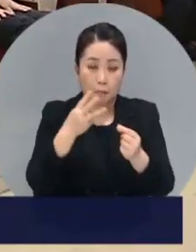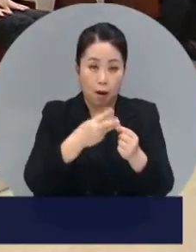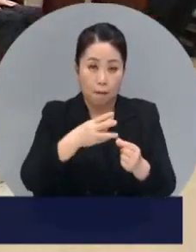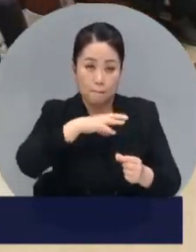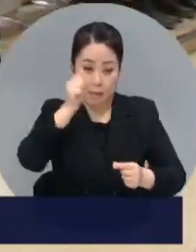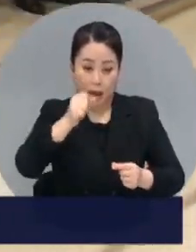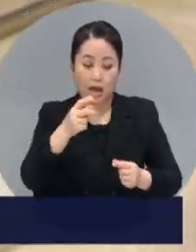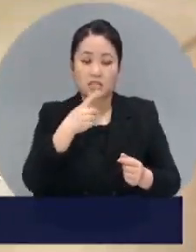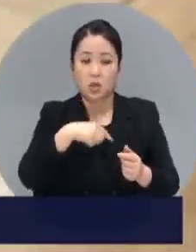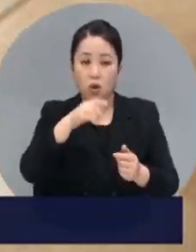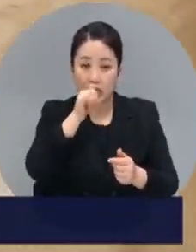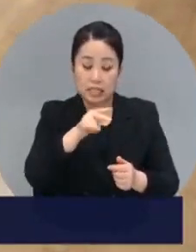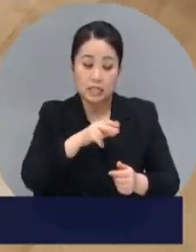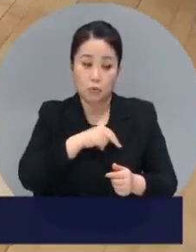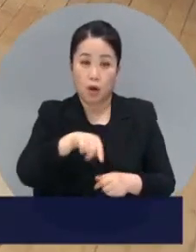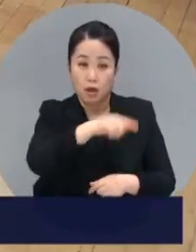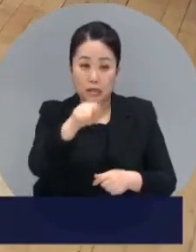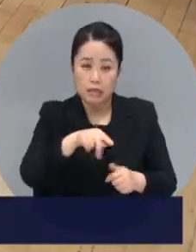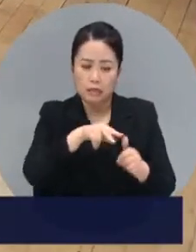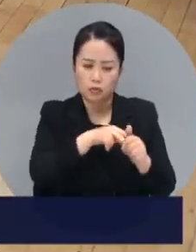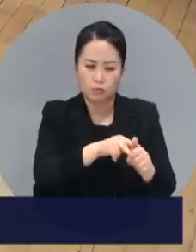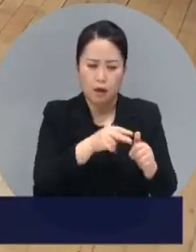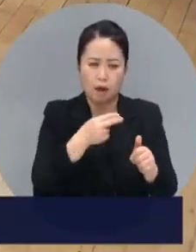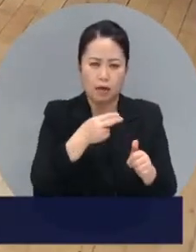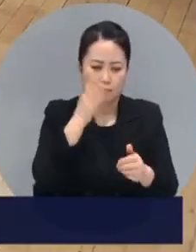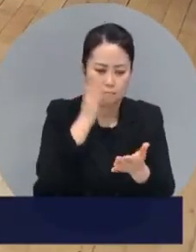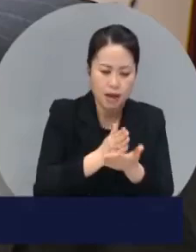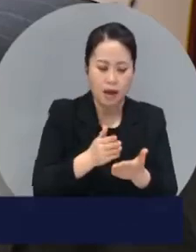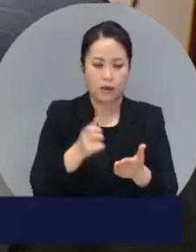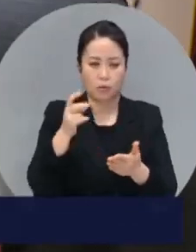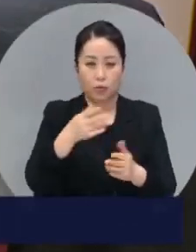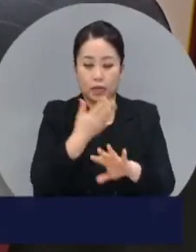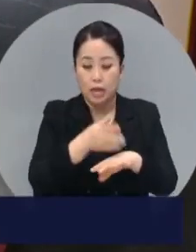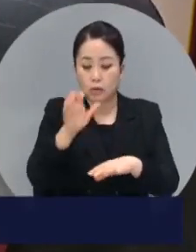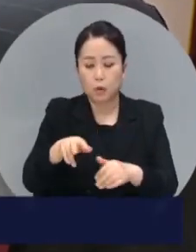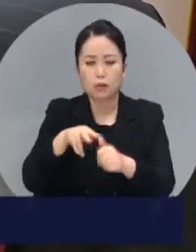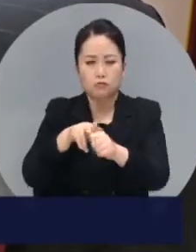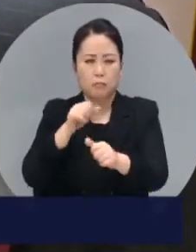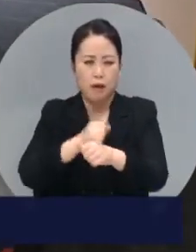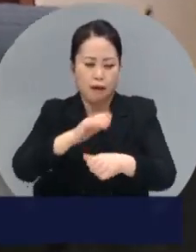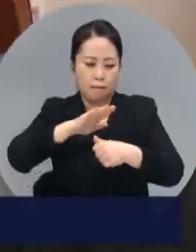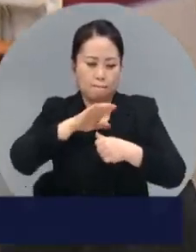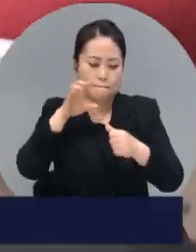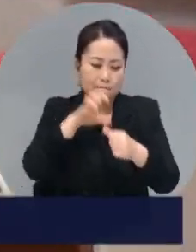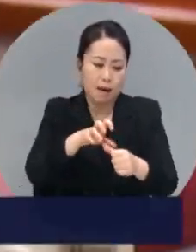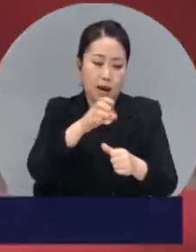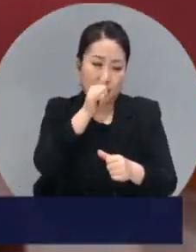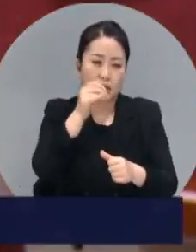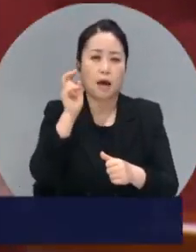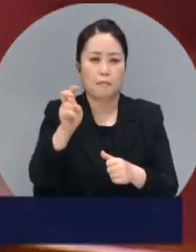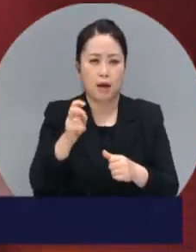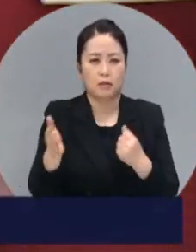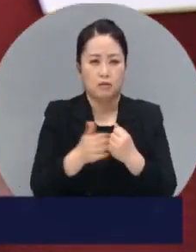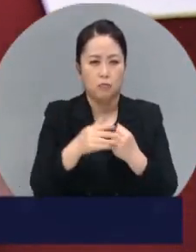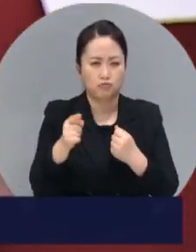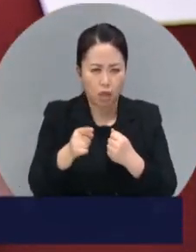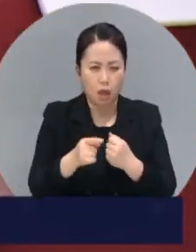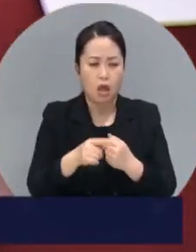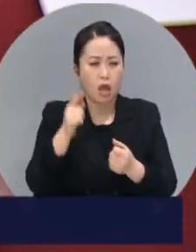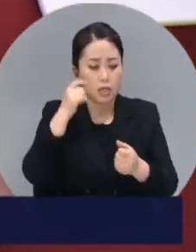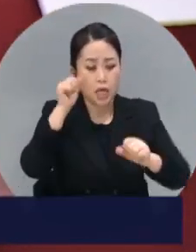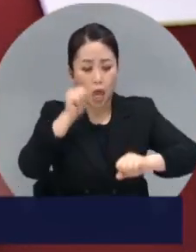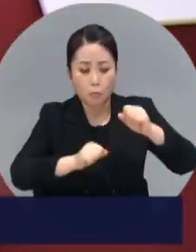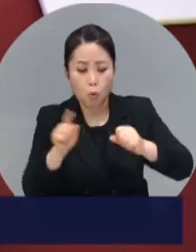중진 의원들에게 불출마와 험지 출마 압박이 계속될 거라는 전망이 나오는 상황으로 다선 의원들의 행보에 관심이